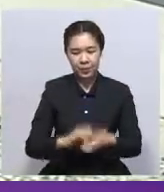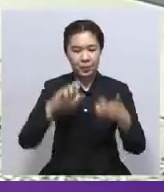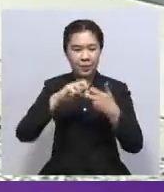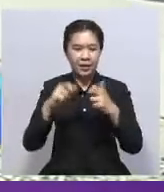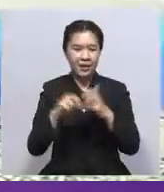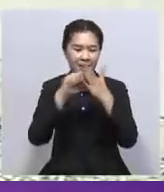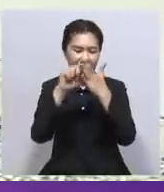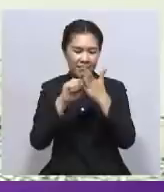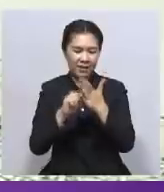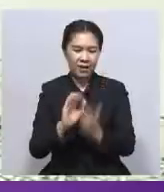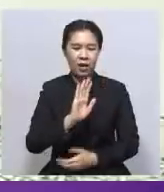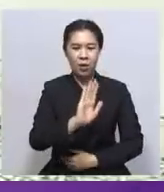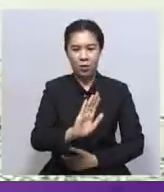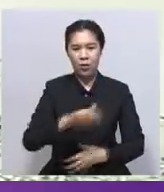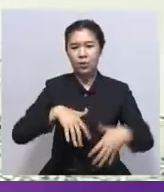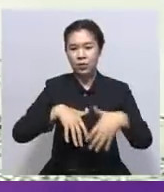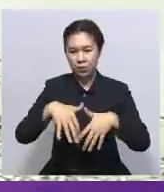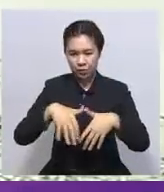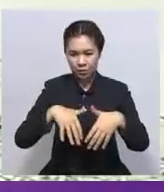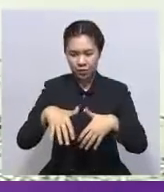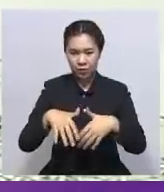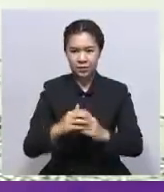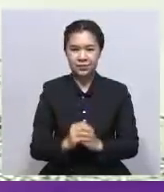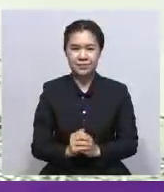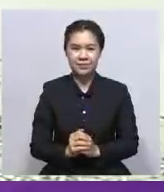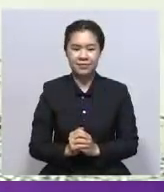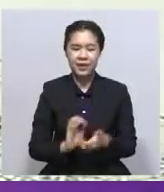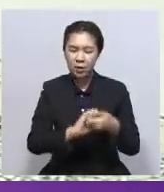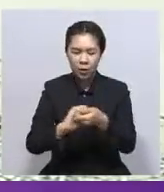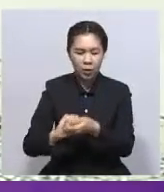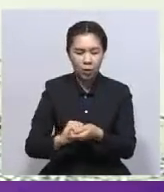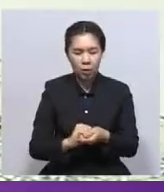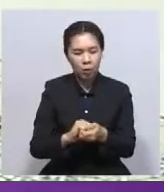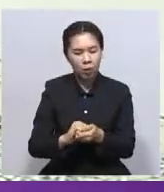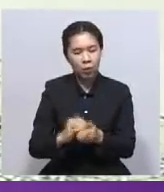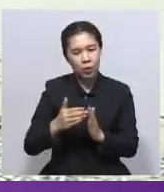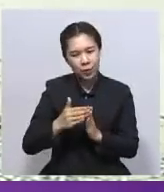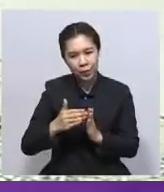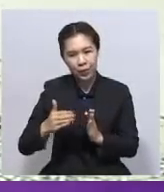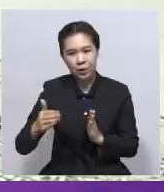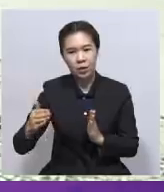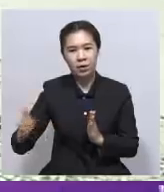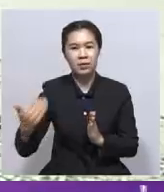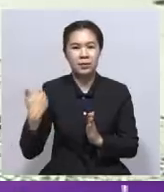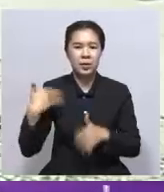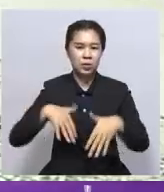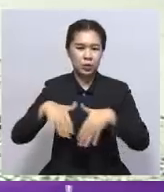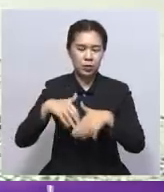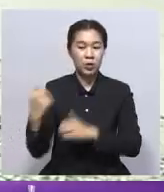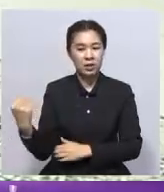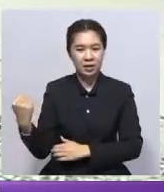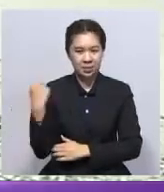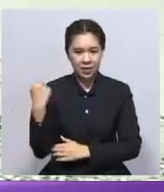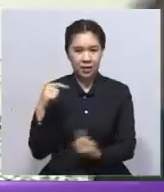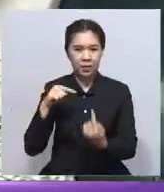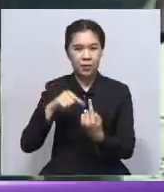ของคนในชุมชนริมคลองมหาสวัสดิ์นะคะก่อให้เกิดความร่วมมือกันอย่างต่อเนื่องจนเป็นชุมชนที่สร้างความเข้มแข็งร่วมกัน